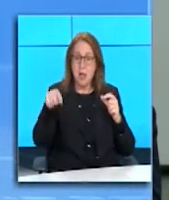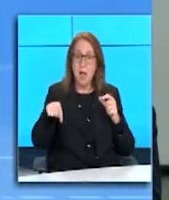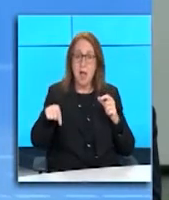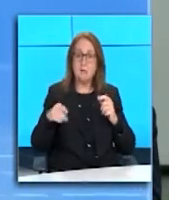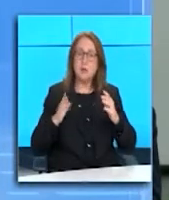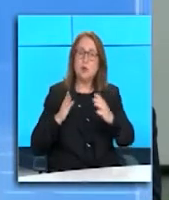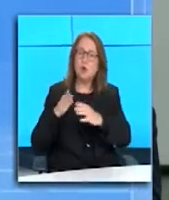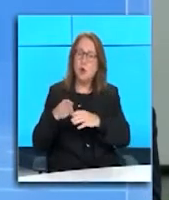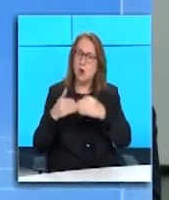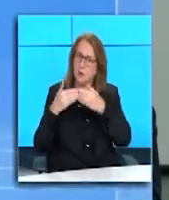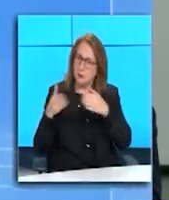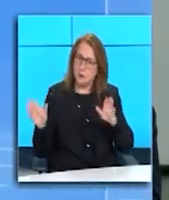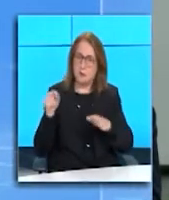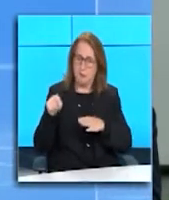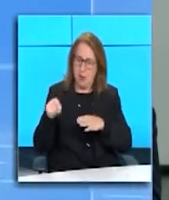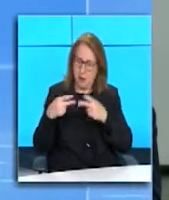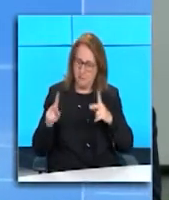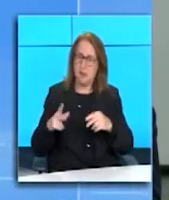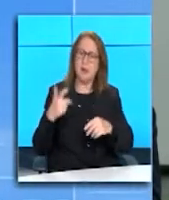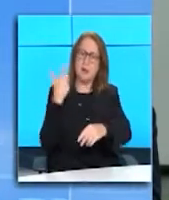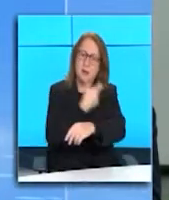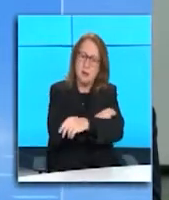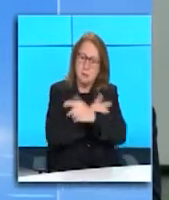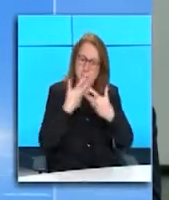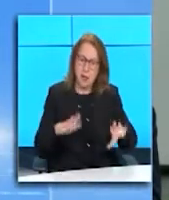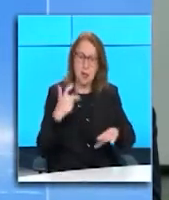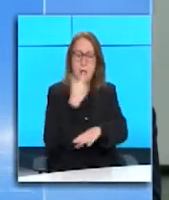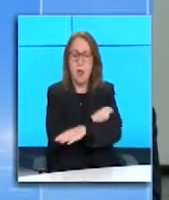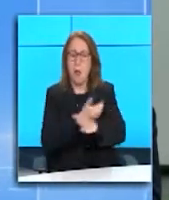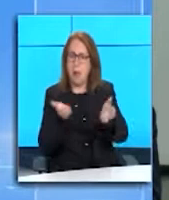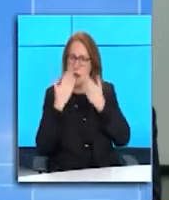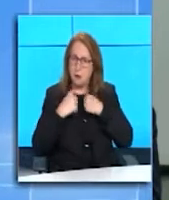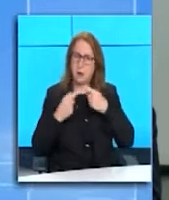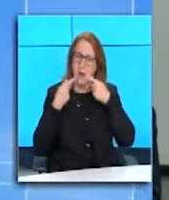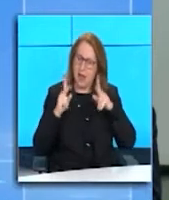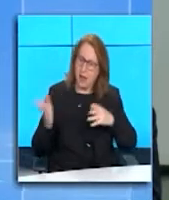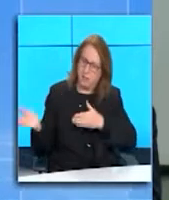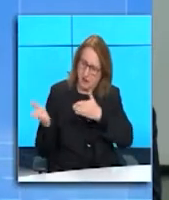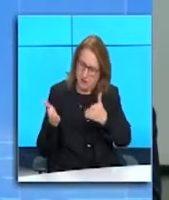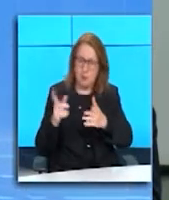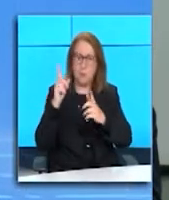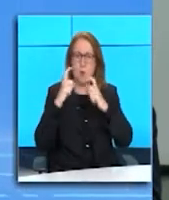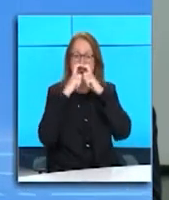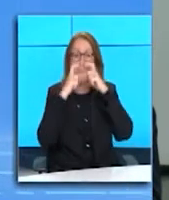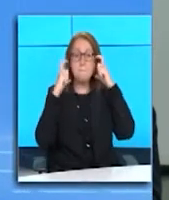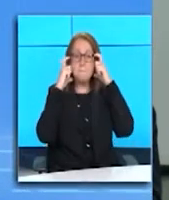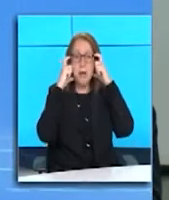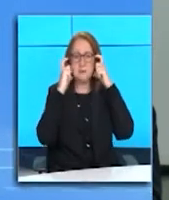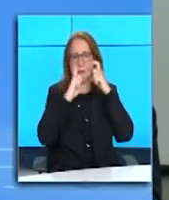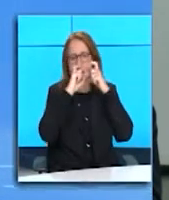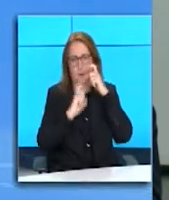και εμβολιασμένους, χωρίς να υπάρχουν περαιτέρω μέτρα πλην της χρήσης μάσκας ή όπου κρίνεται